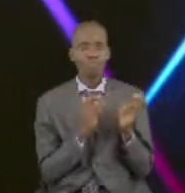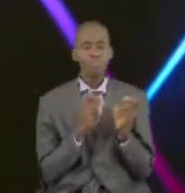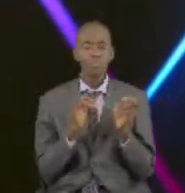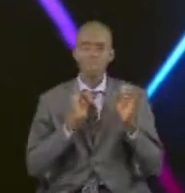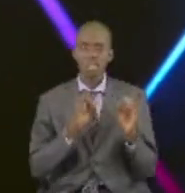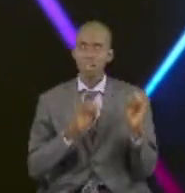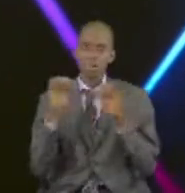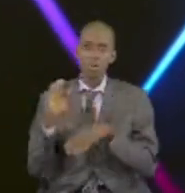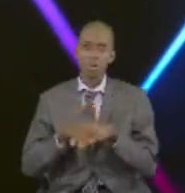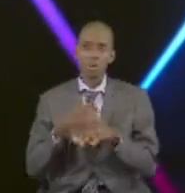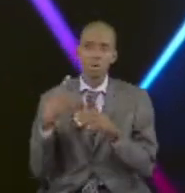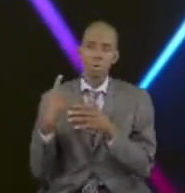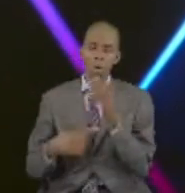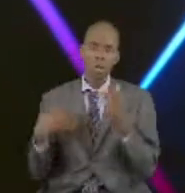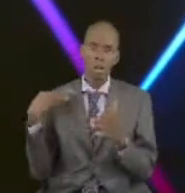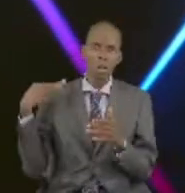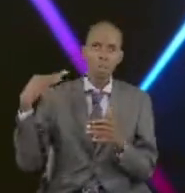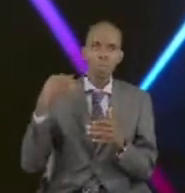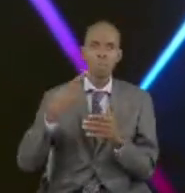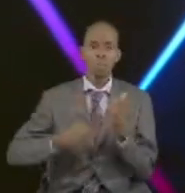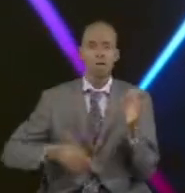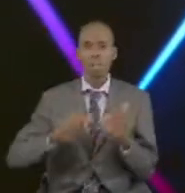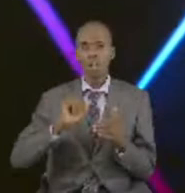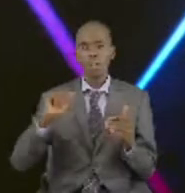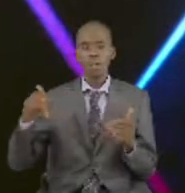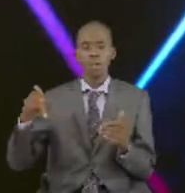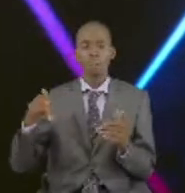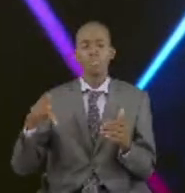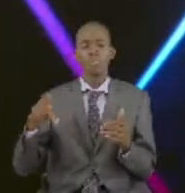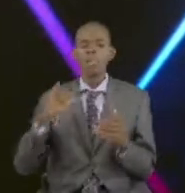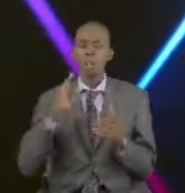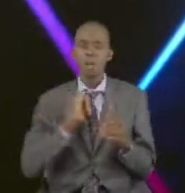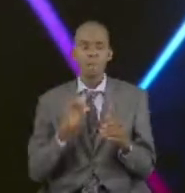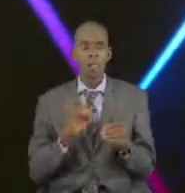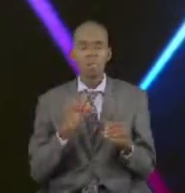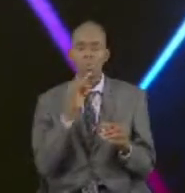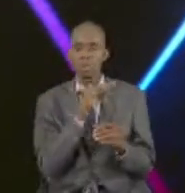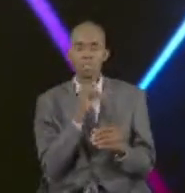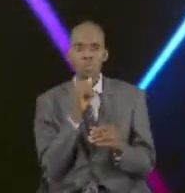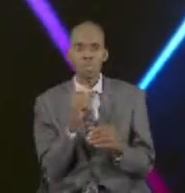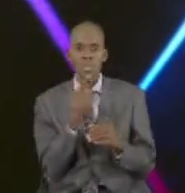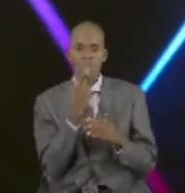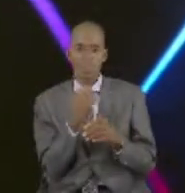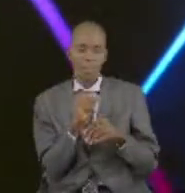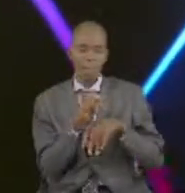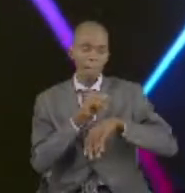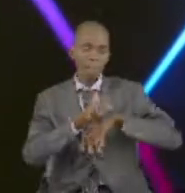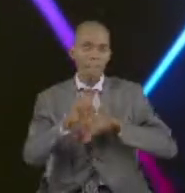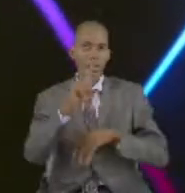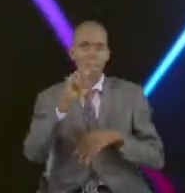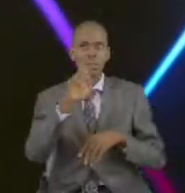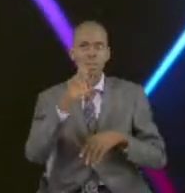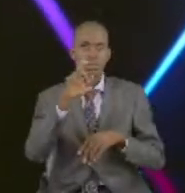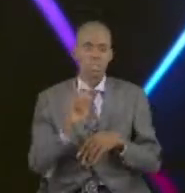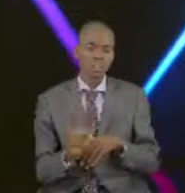les écrits sur ozap que je marque devant dieu je ne m'en points les tests que j'envoie à